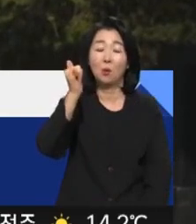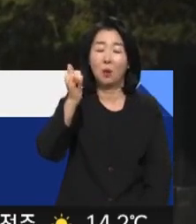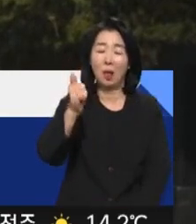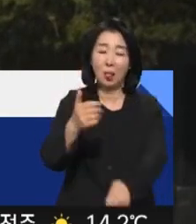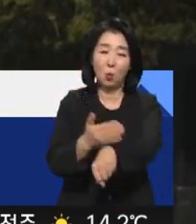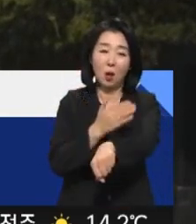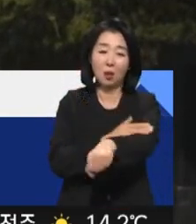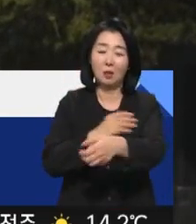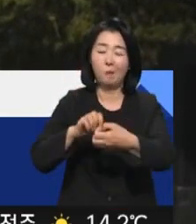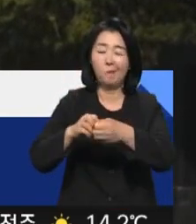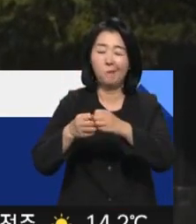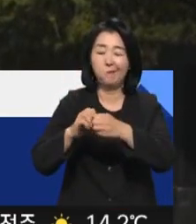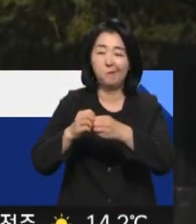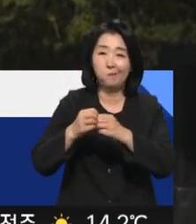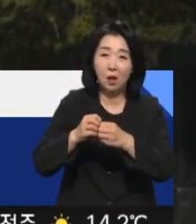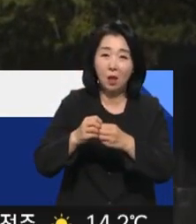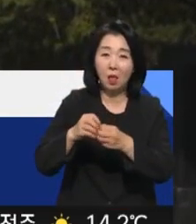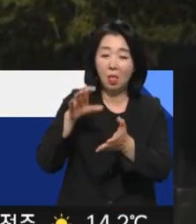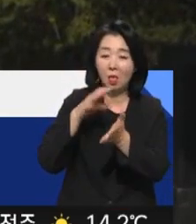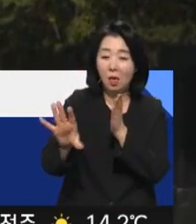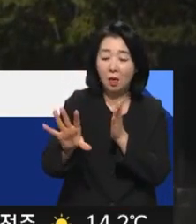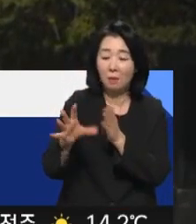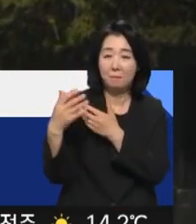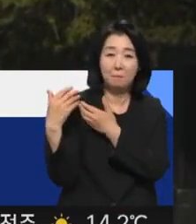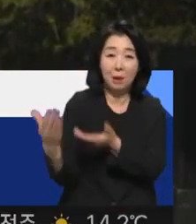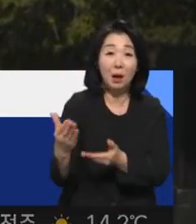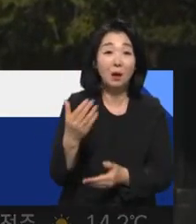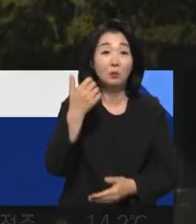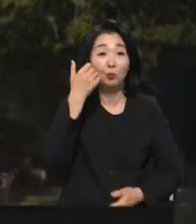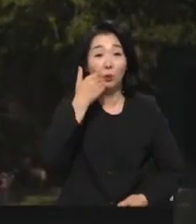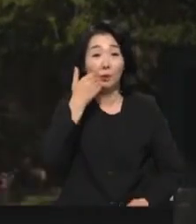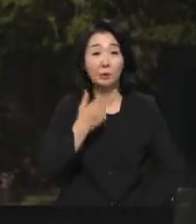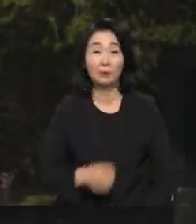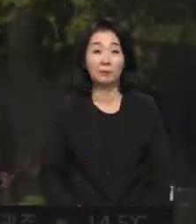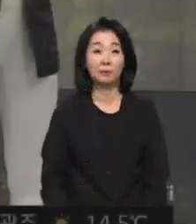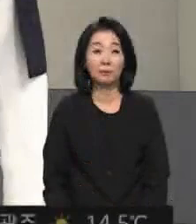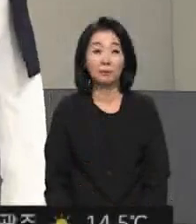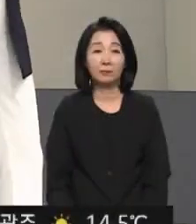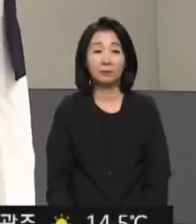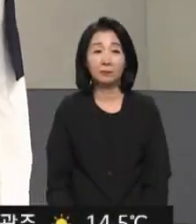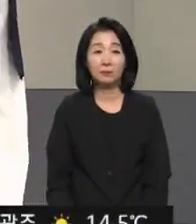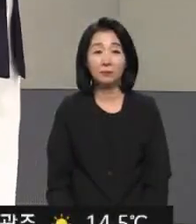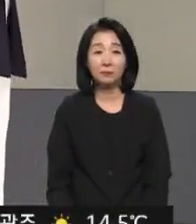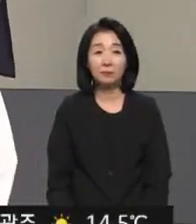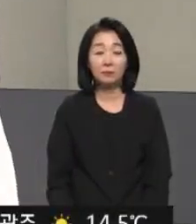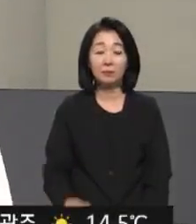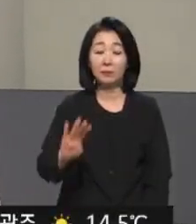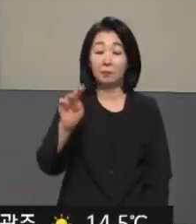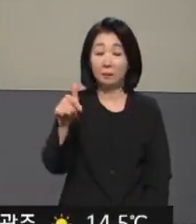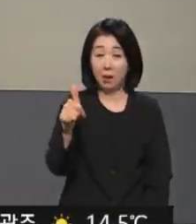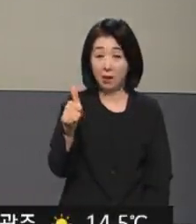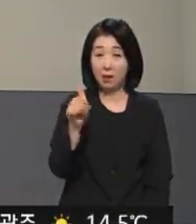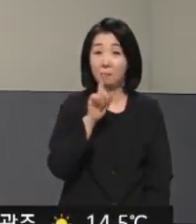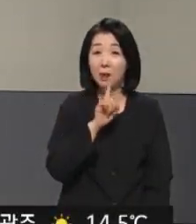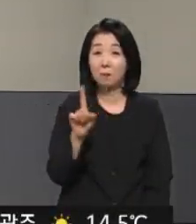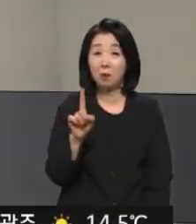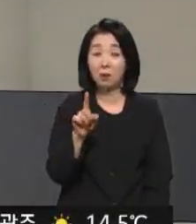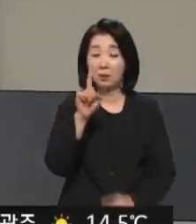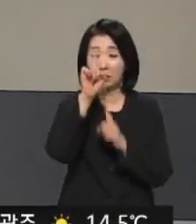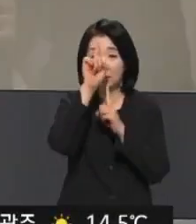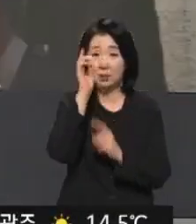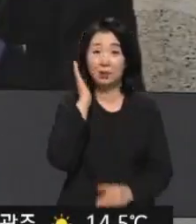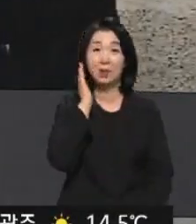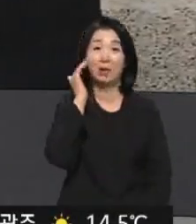왜곡하고 날조하고 또 방치시켜 왔단 말입니까? 박 처장은 그러면서 이제는 이승만 전